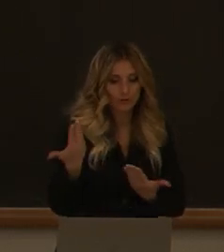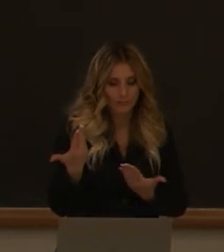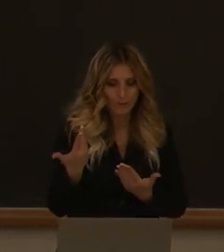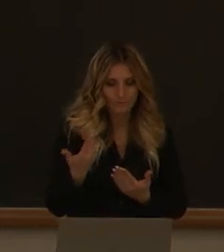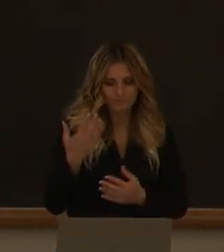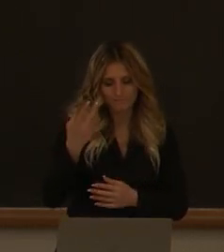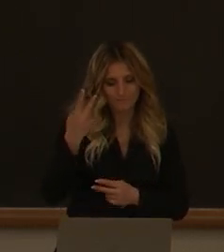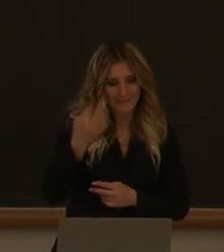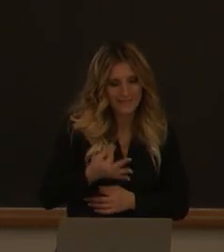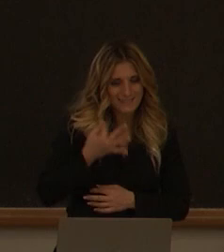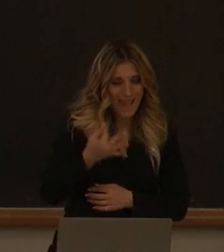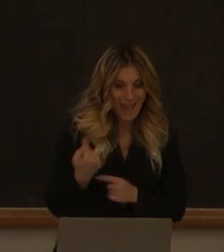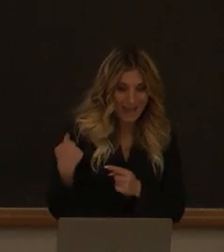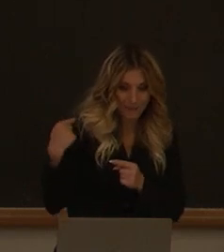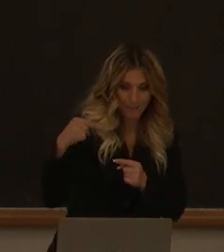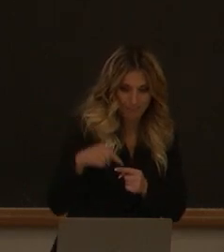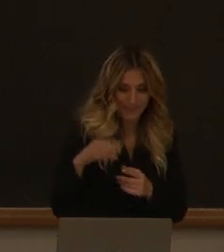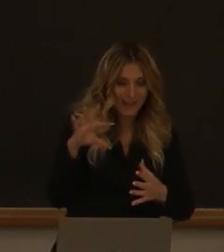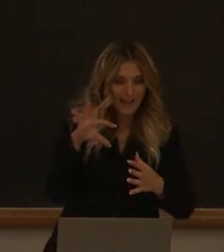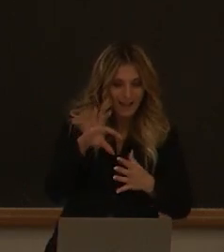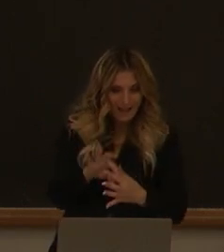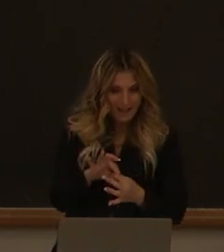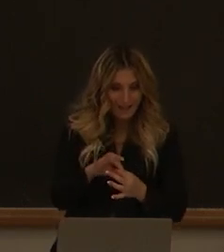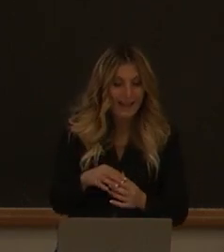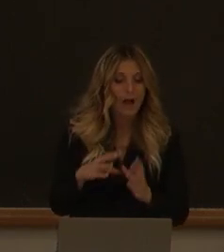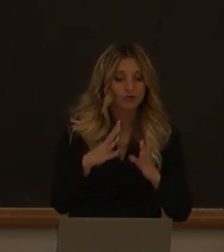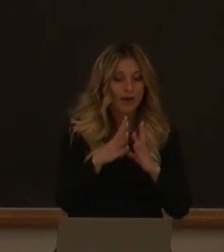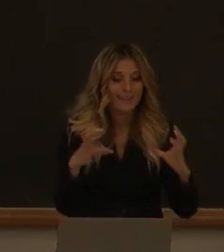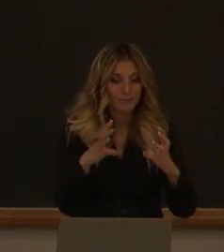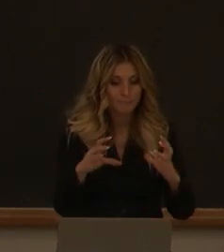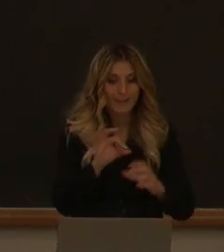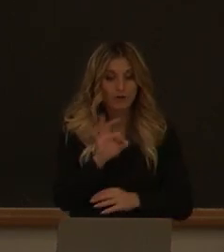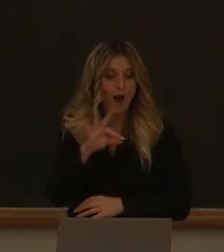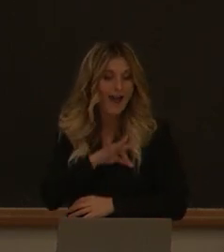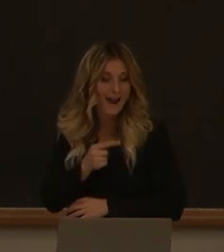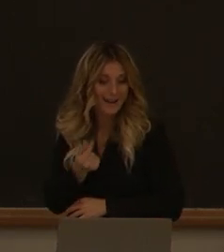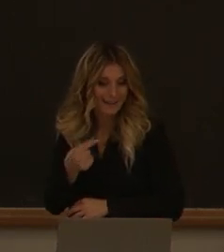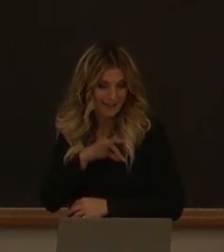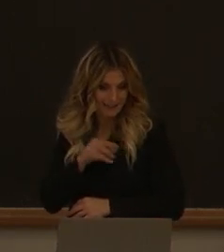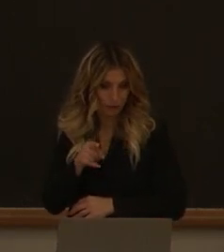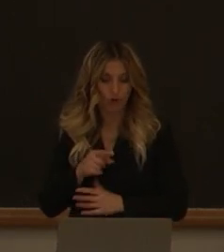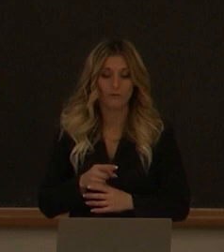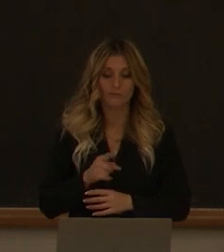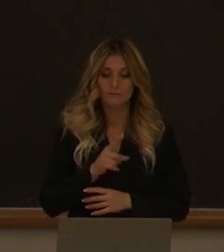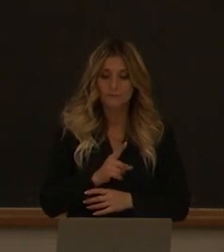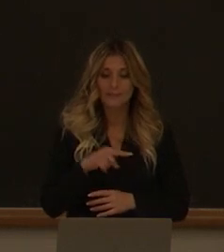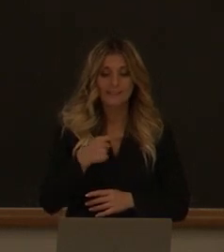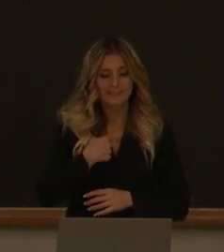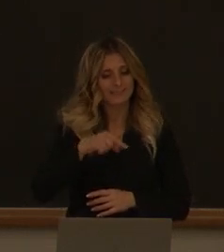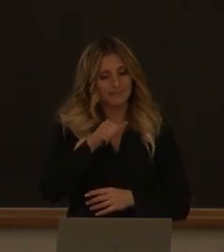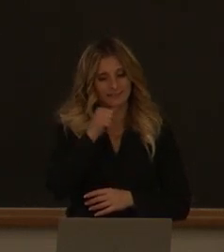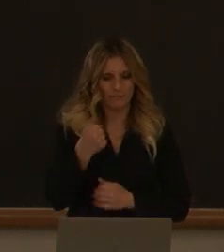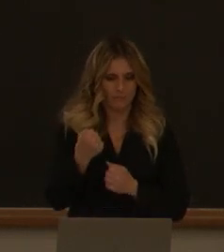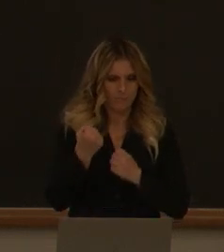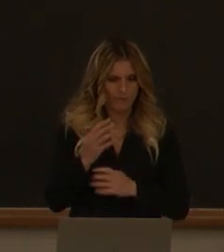e da sempre ha fatto, legati alla competitività delle imprese e al reddito, ma un focus sempre più forte